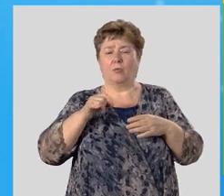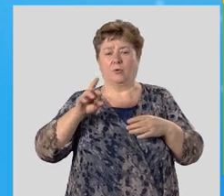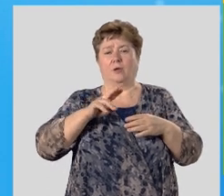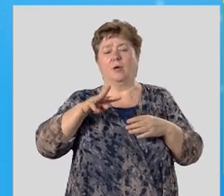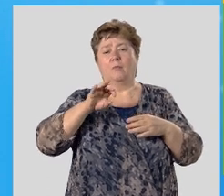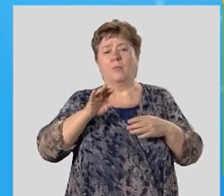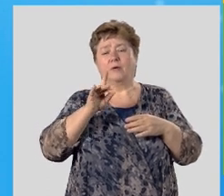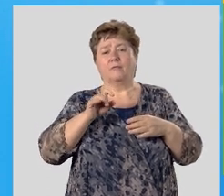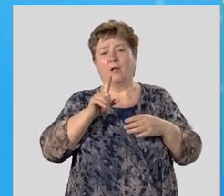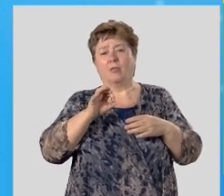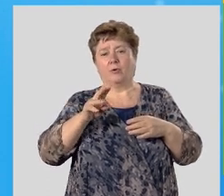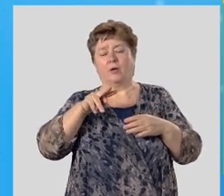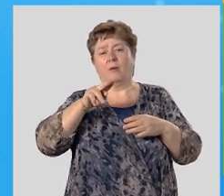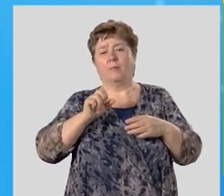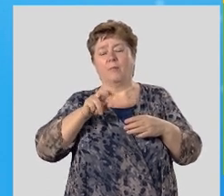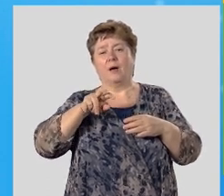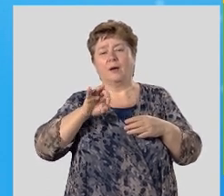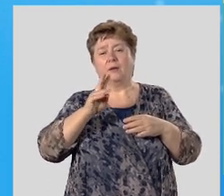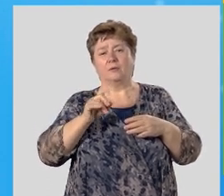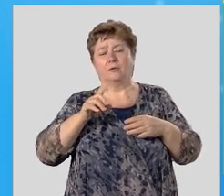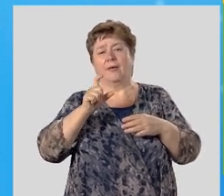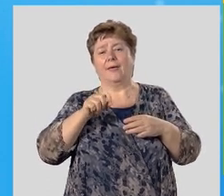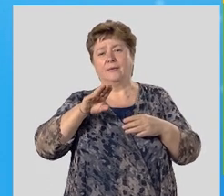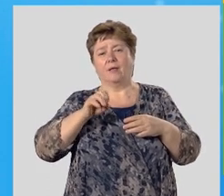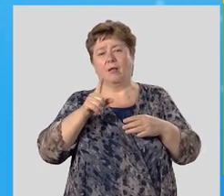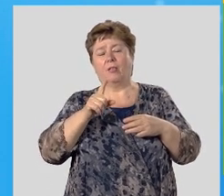морфологии, палеонтологии, этологии.